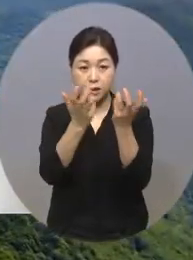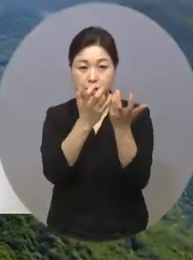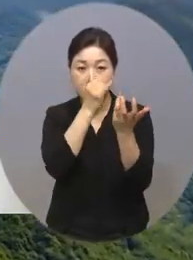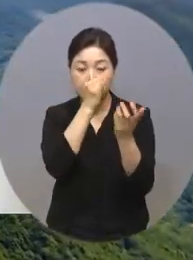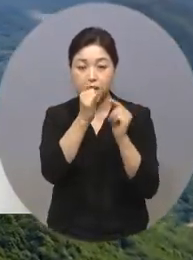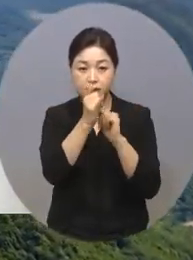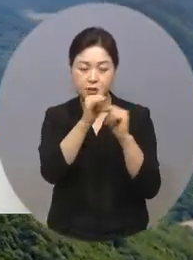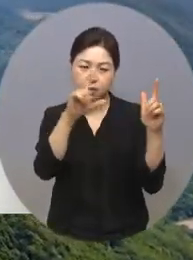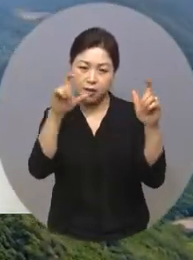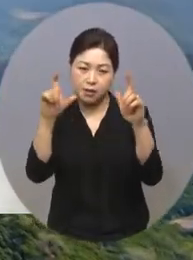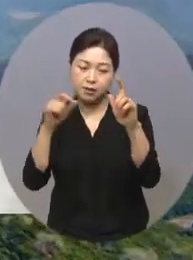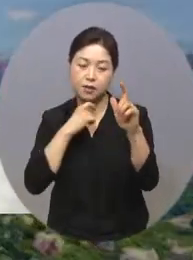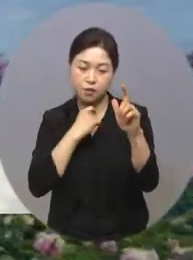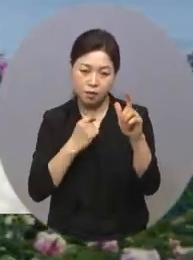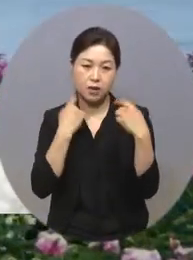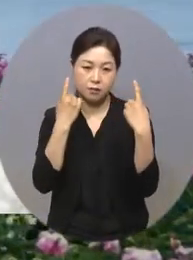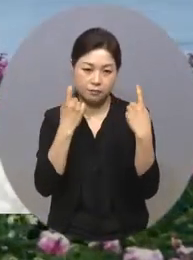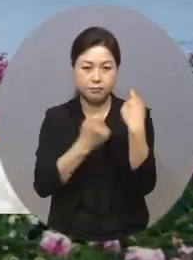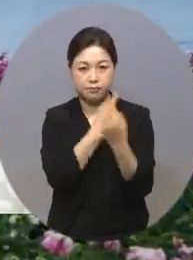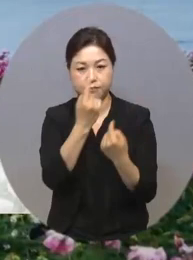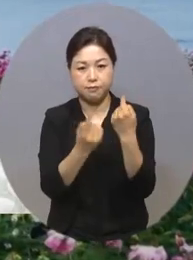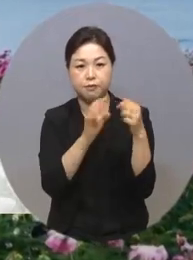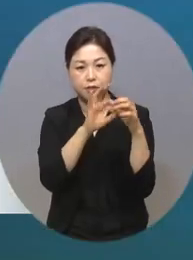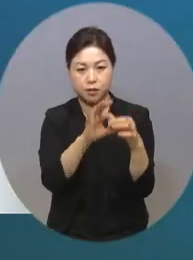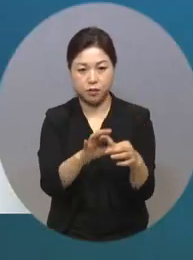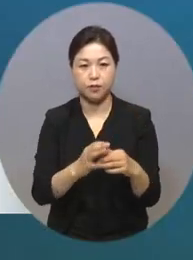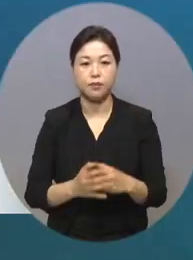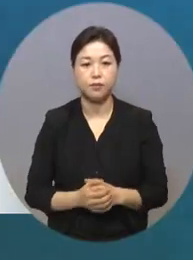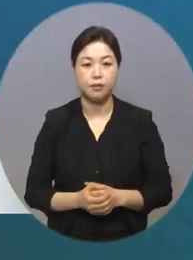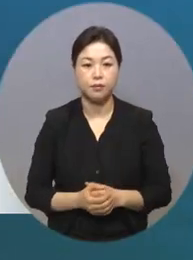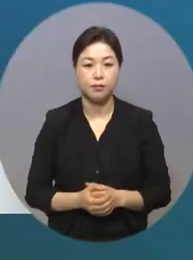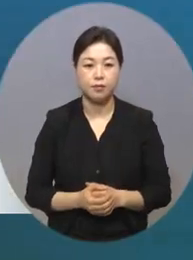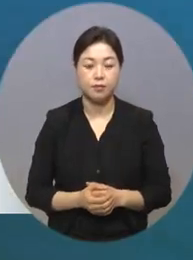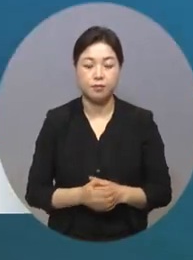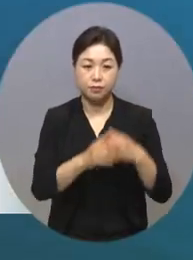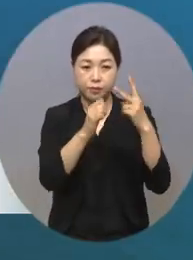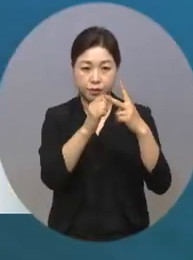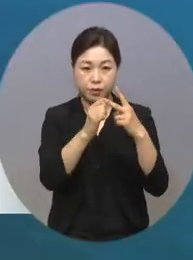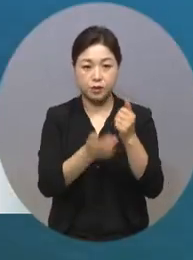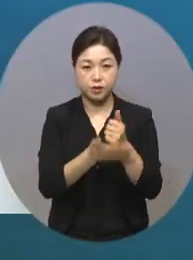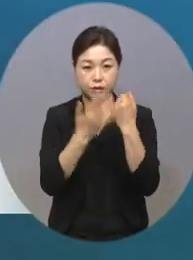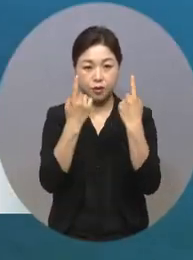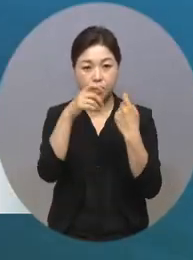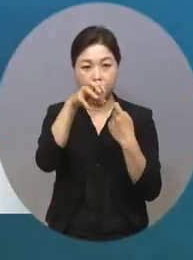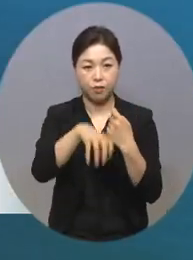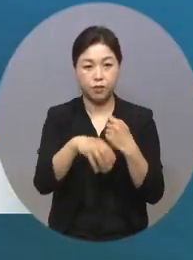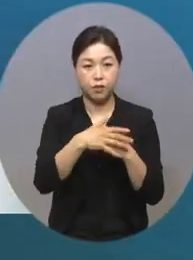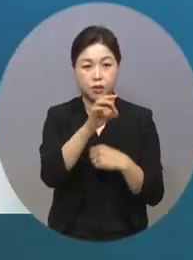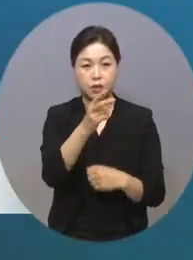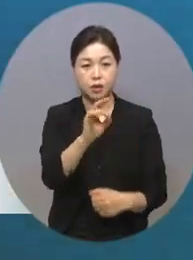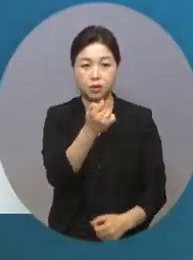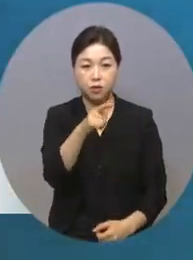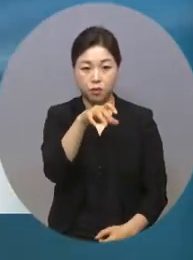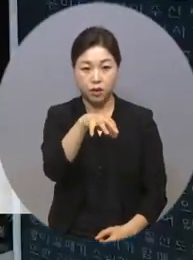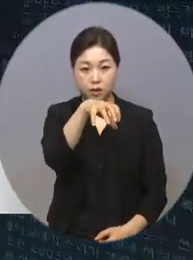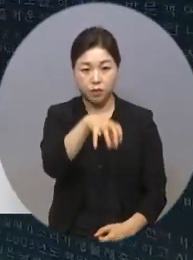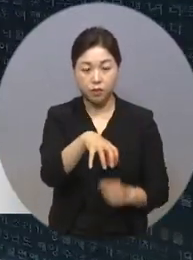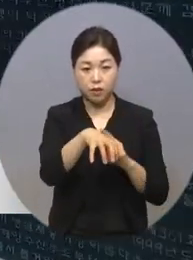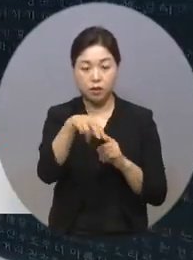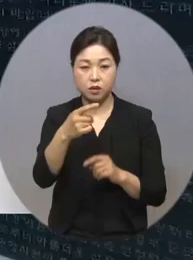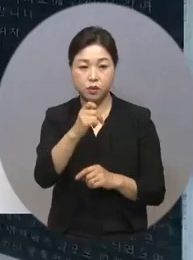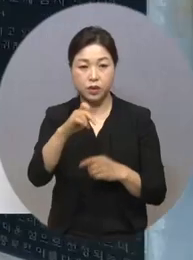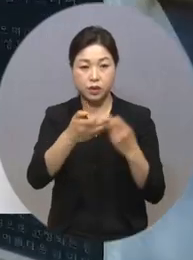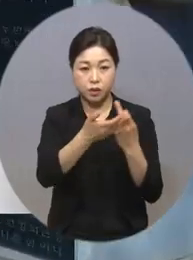남기려는 관광객의 발길이 끊이지 않고 있습니다. 두 번째 추천 관광지인 영광의 송이도는